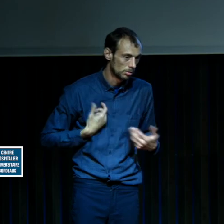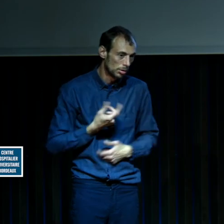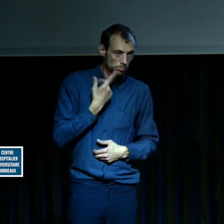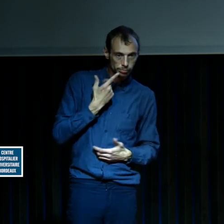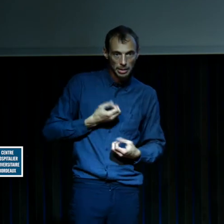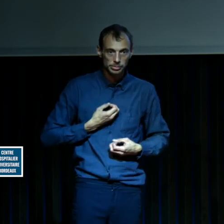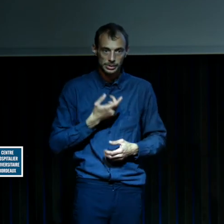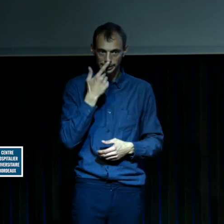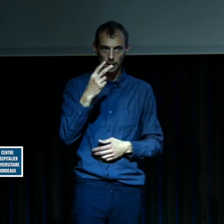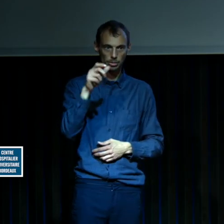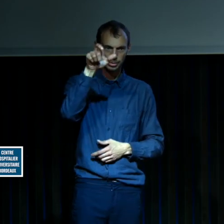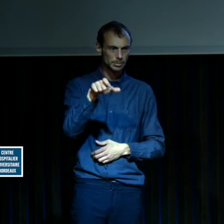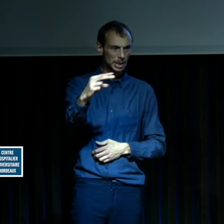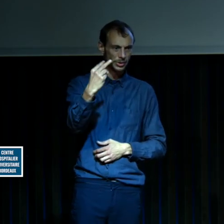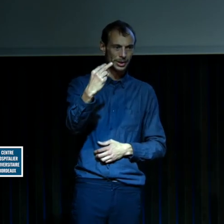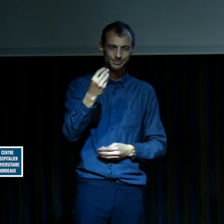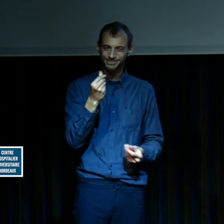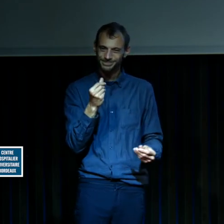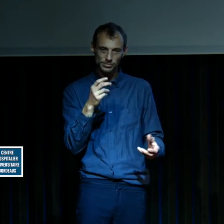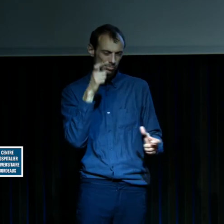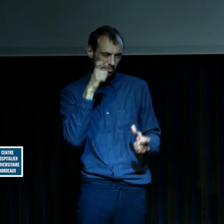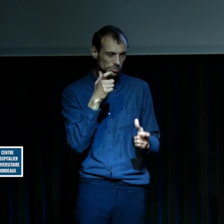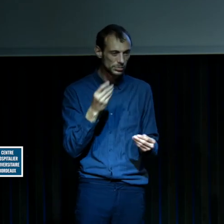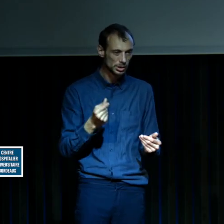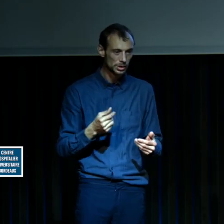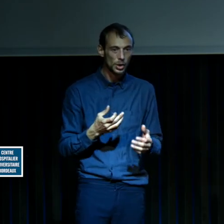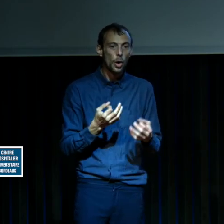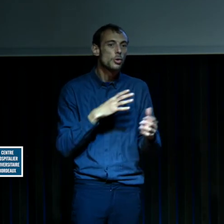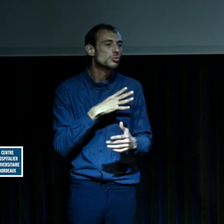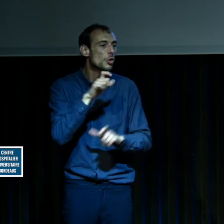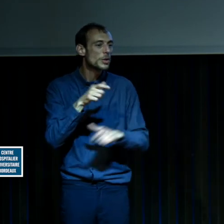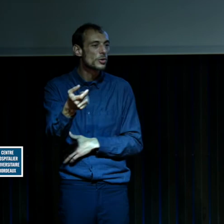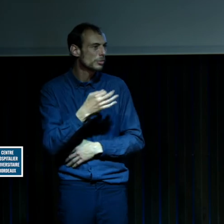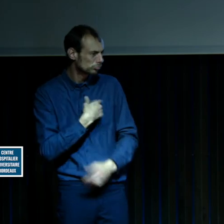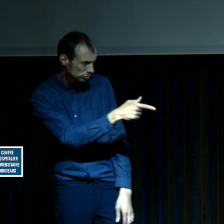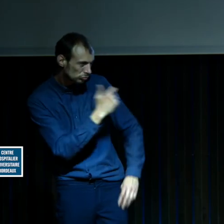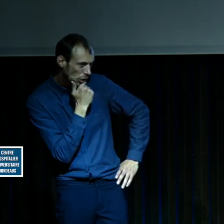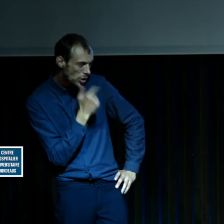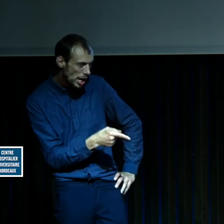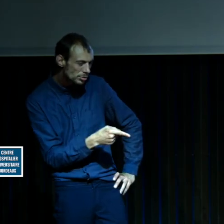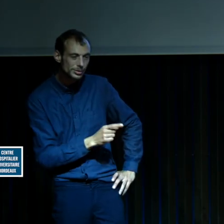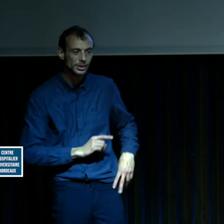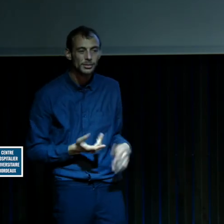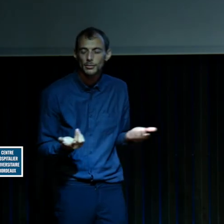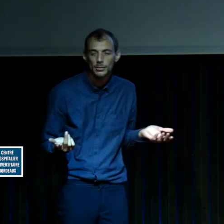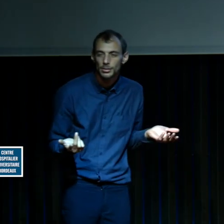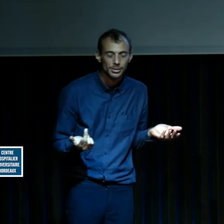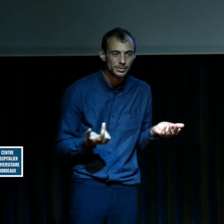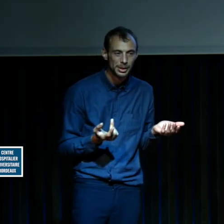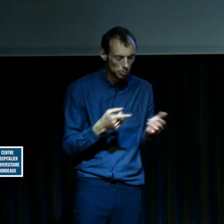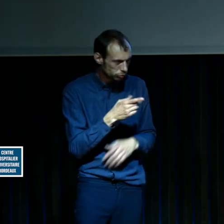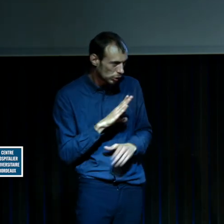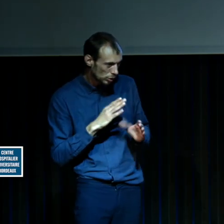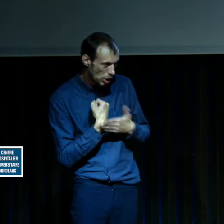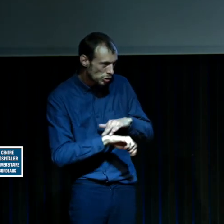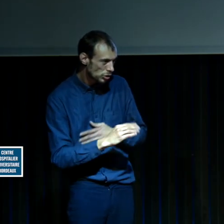regard des gens, ils changent. Alors, soit on se dit, elle est anglaise. Et là, quand on me dit, vous êtes né où, je dis Bordeaux,